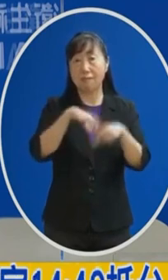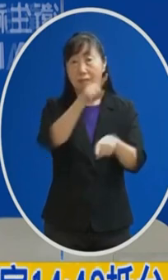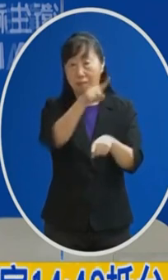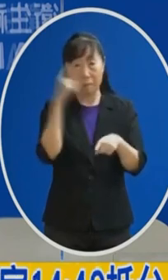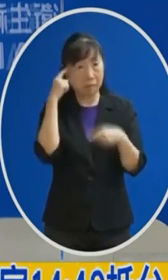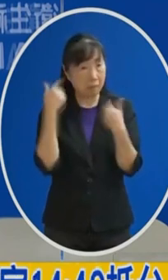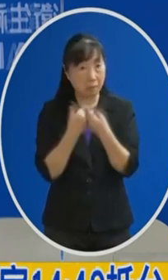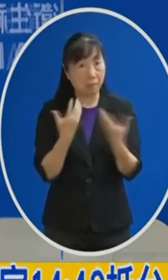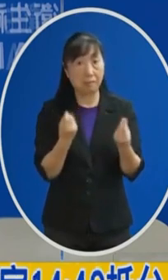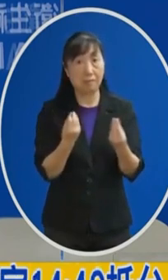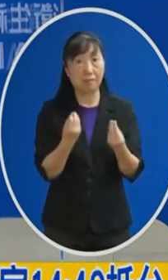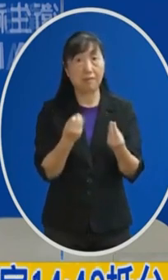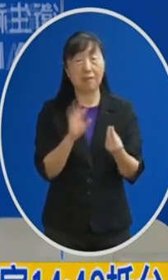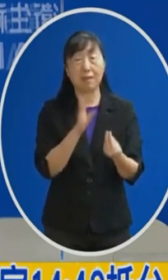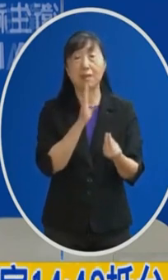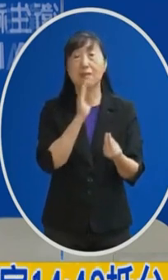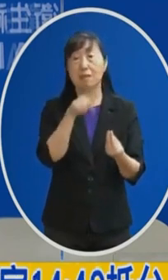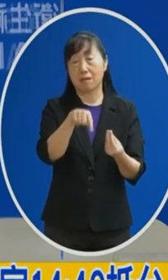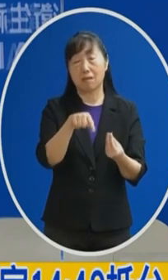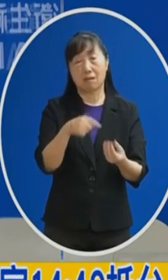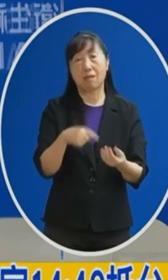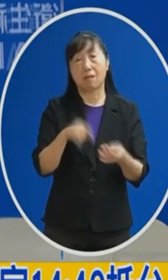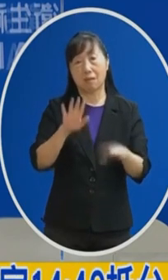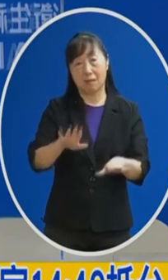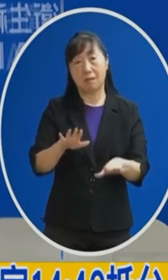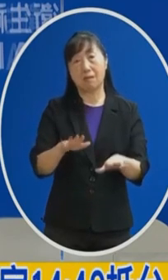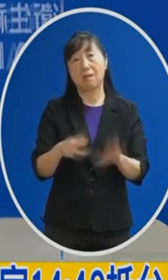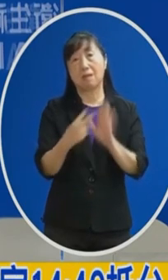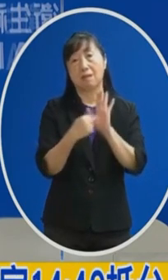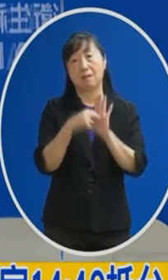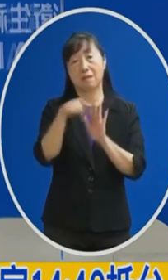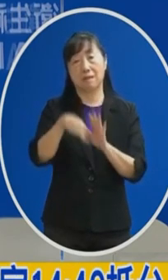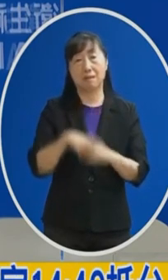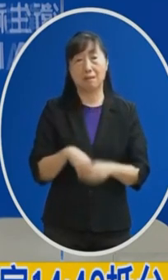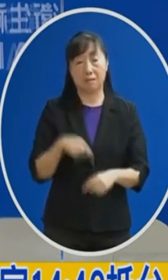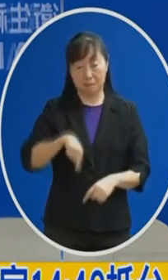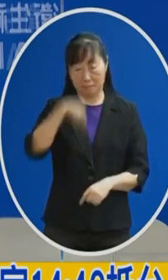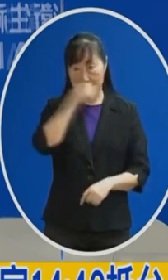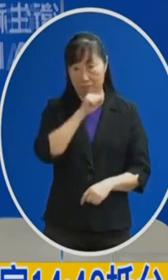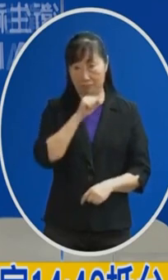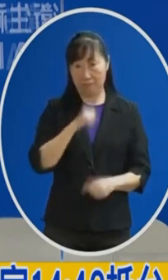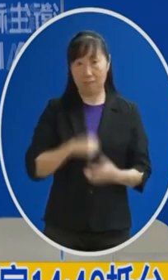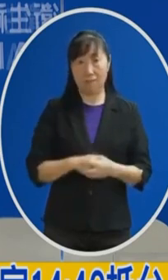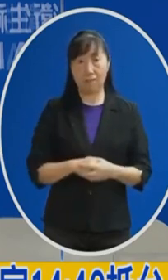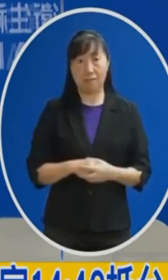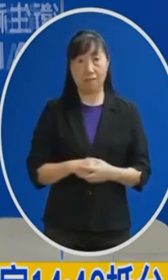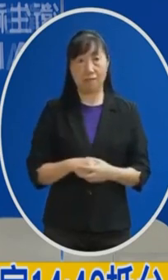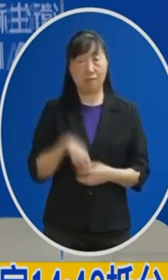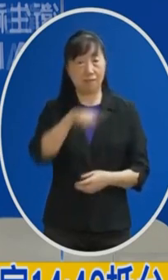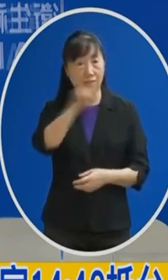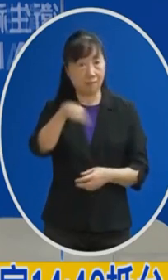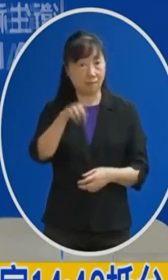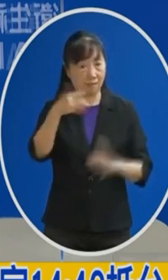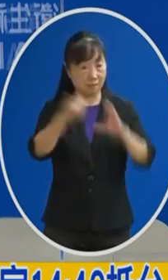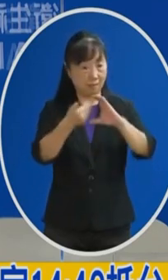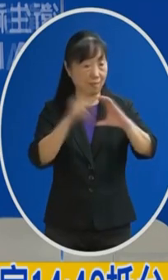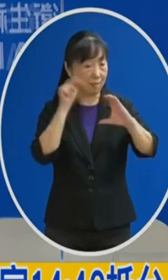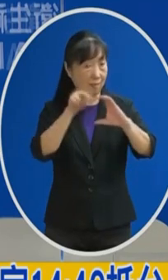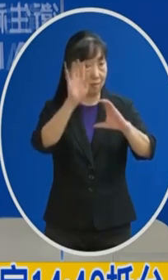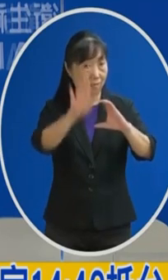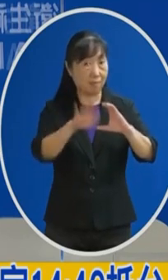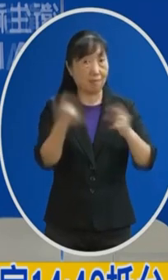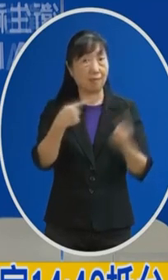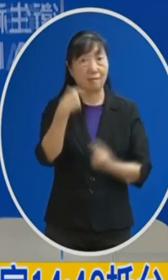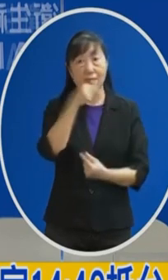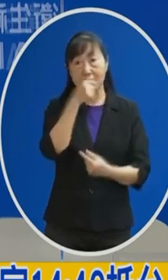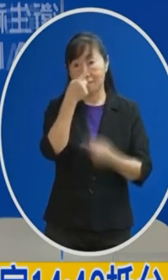做混打这样的一个动作，这边先做这样的说明。那我们国内目前当然大家已经看到有报道说，像这个台大医院已